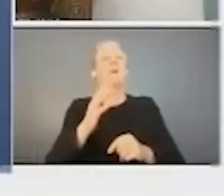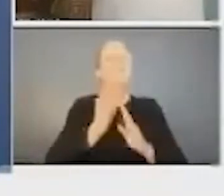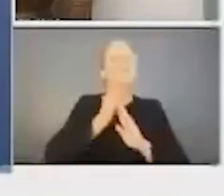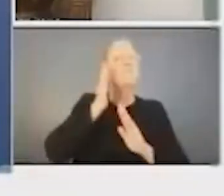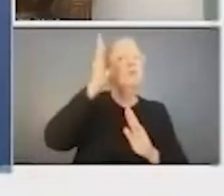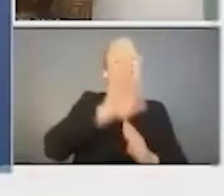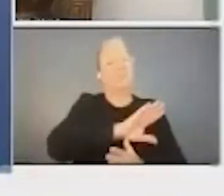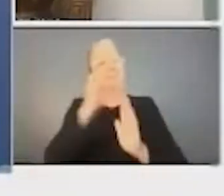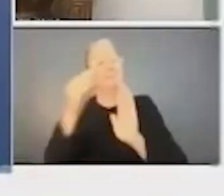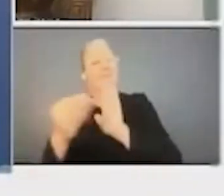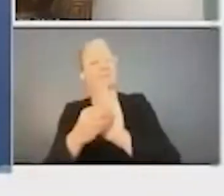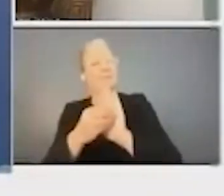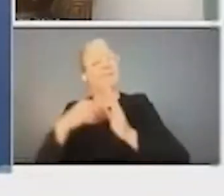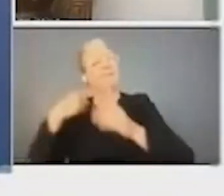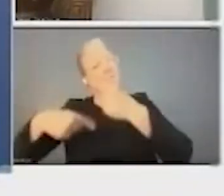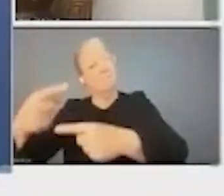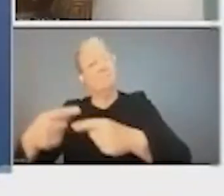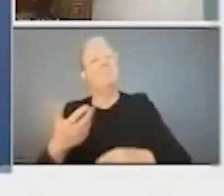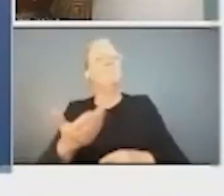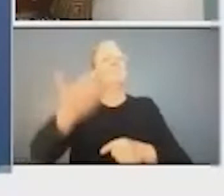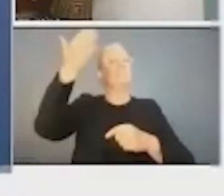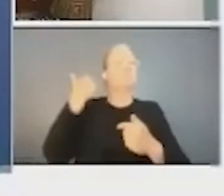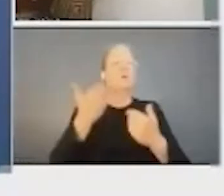لتنفيذ كل شيء في هذا المجال.